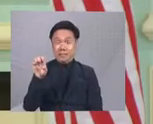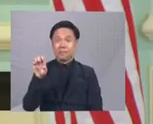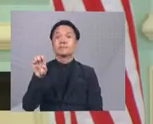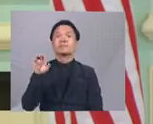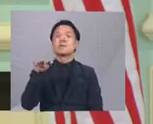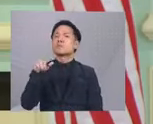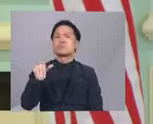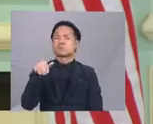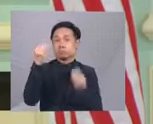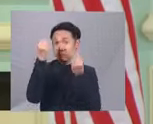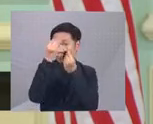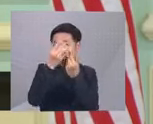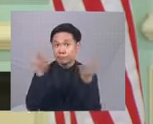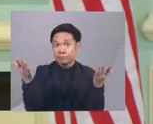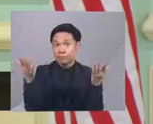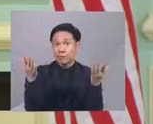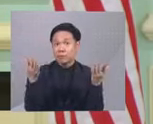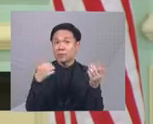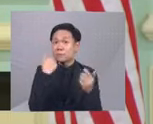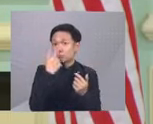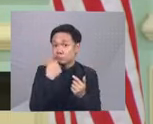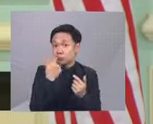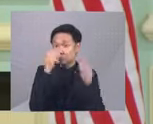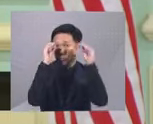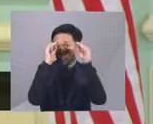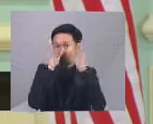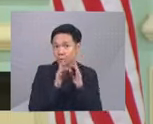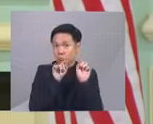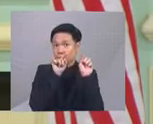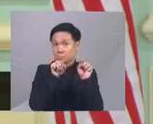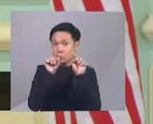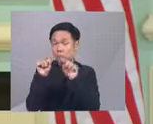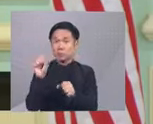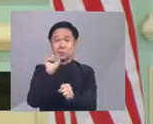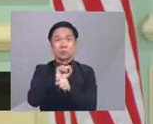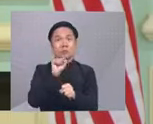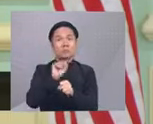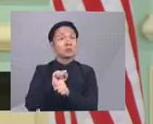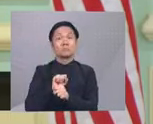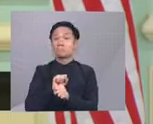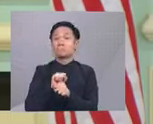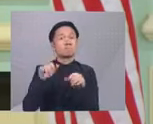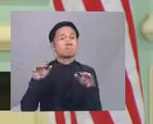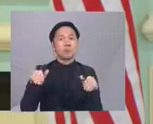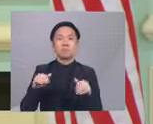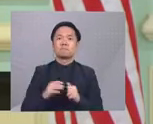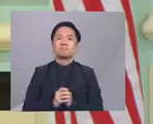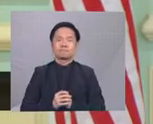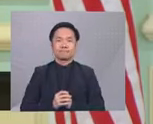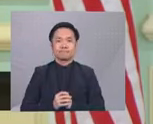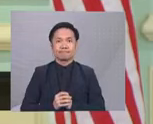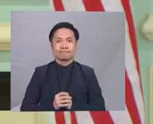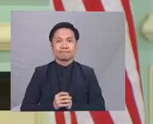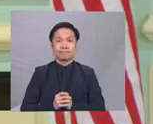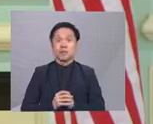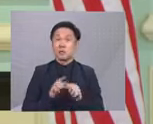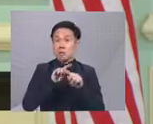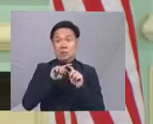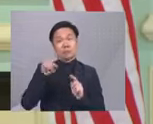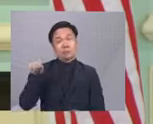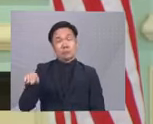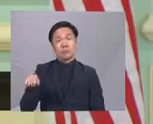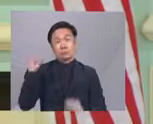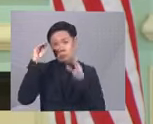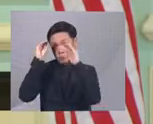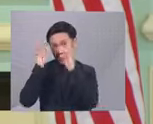mengeluarkan sebarang arahan untuk guru bertugas. Tidak ada. Tidak ada, ya. Setakat hari ini. Tapi kalau guru itu secara